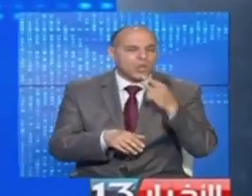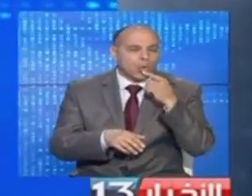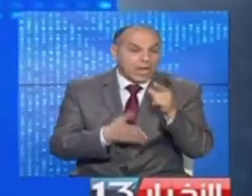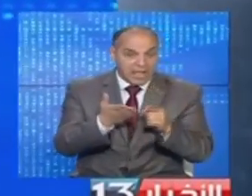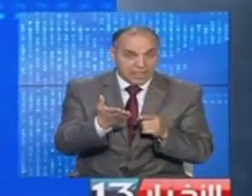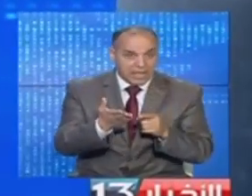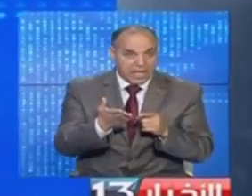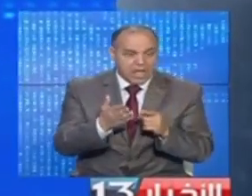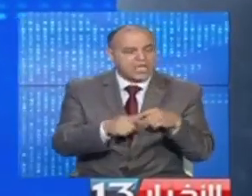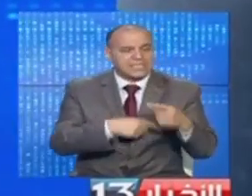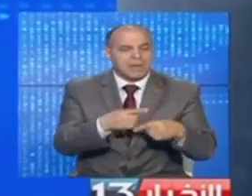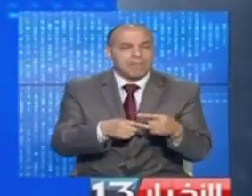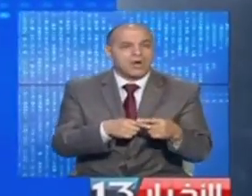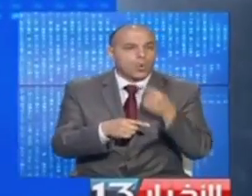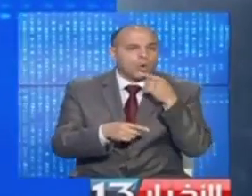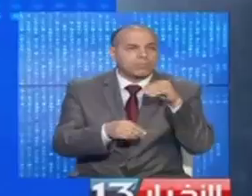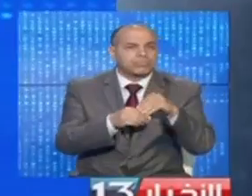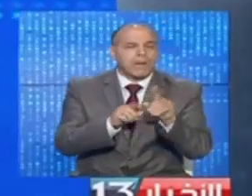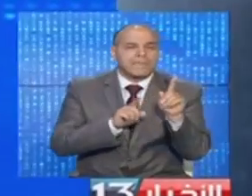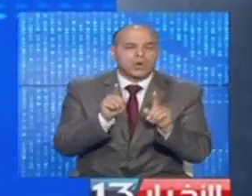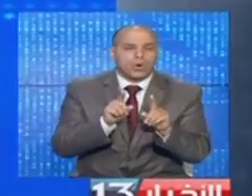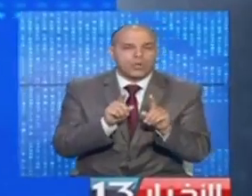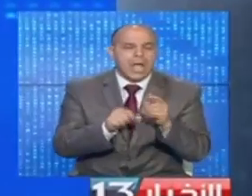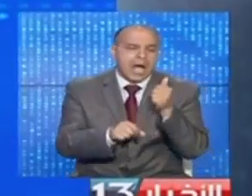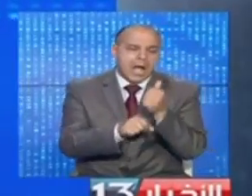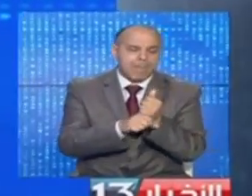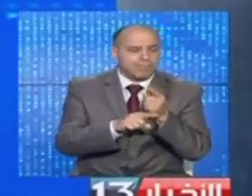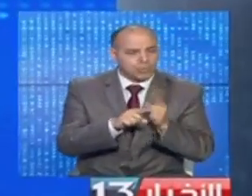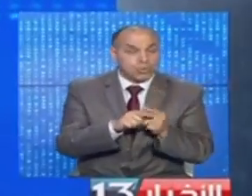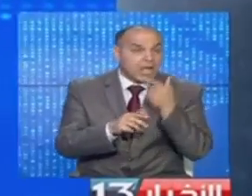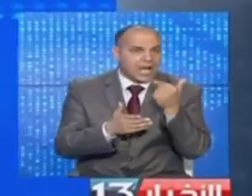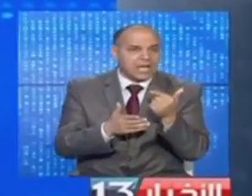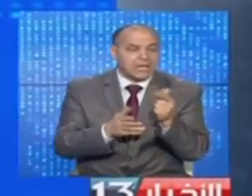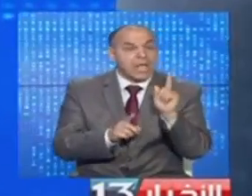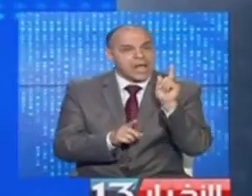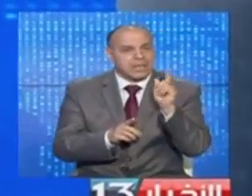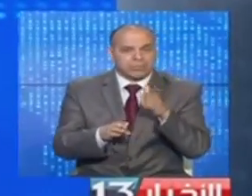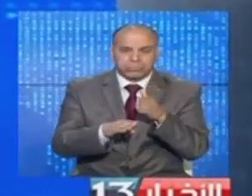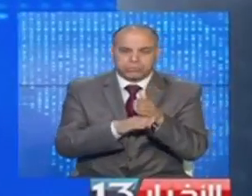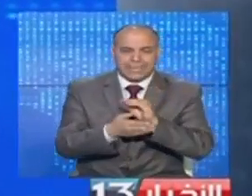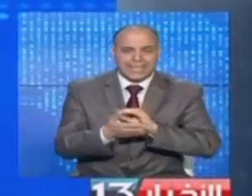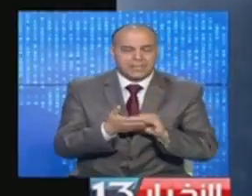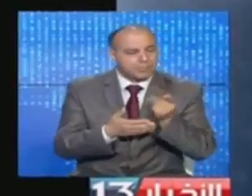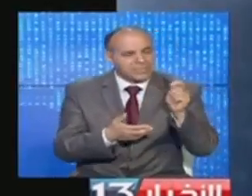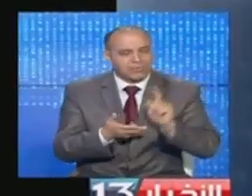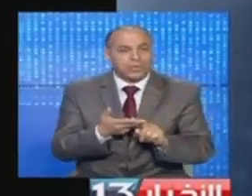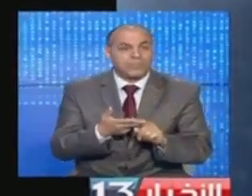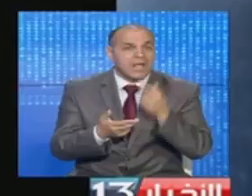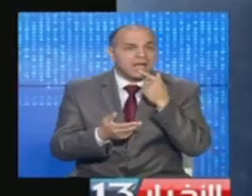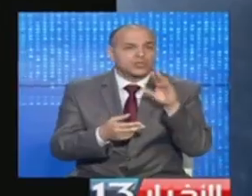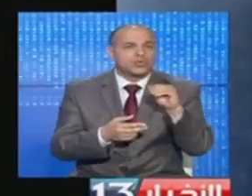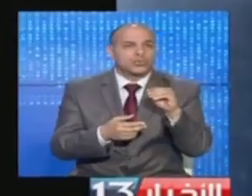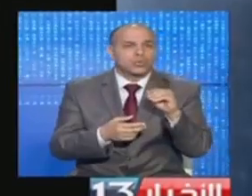إبراهيموفيتش الاستمرار في صفوف ميلان لمدة موسم إضافي شرط دخول الإدارة بقوة في